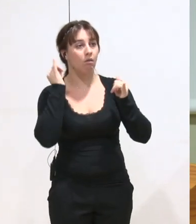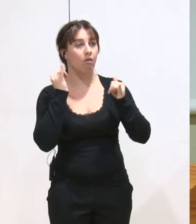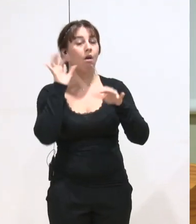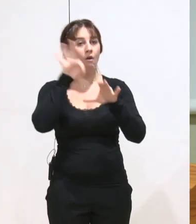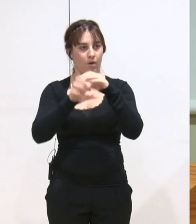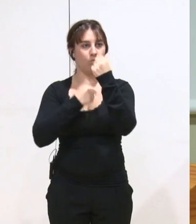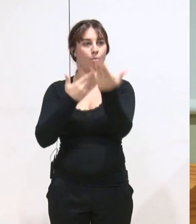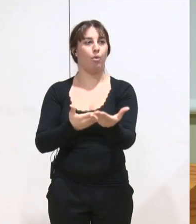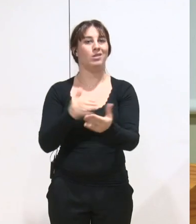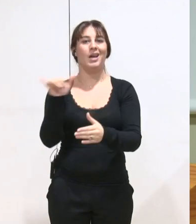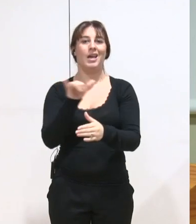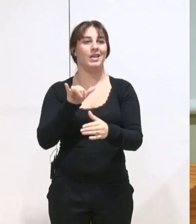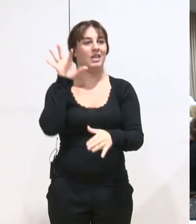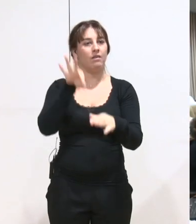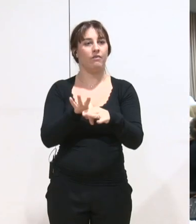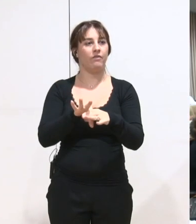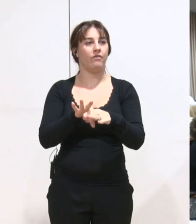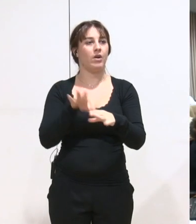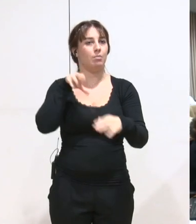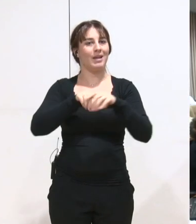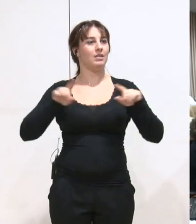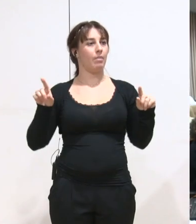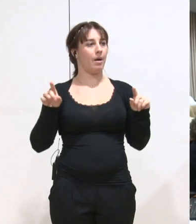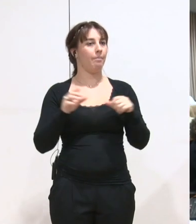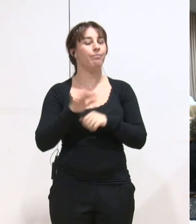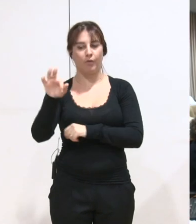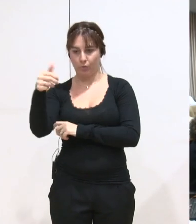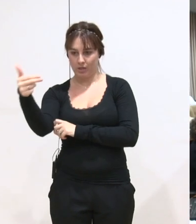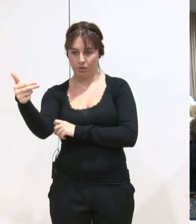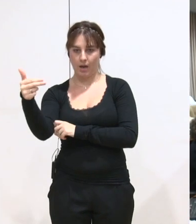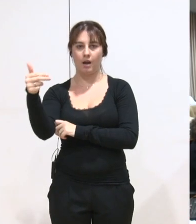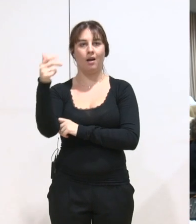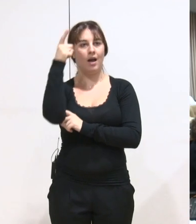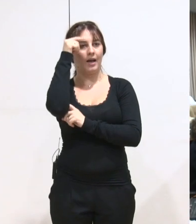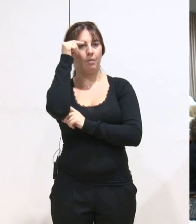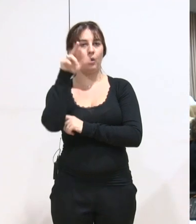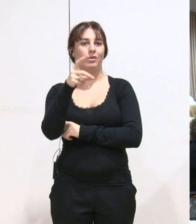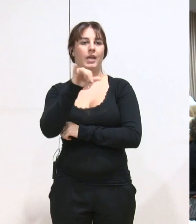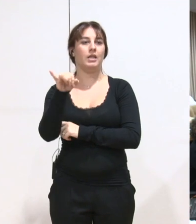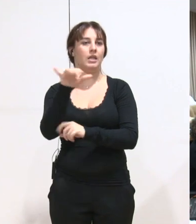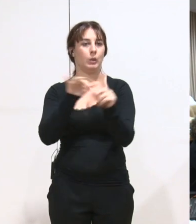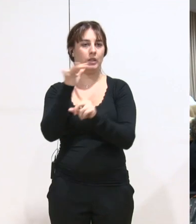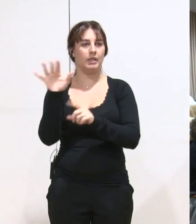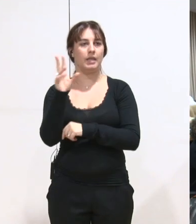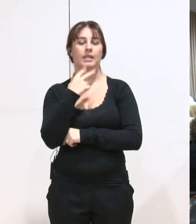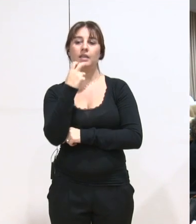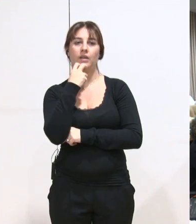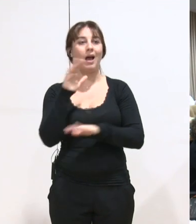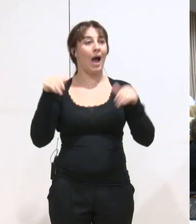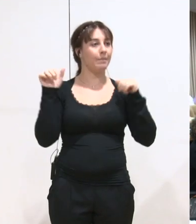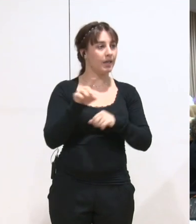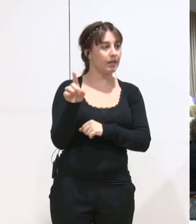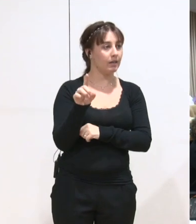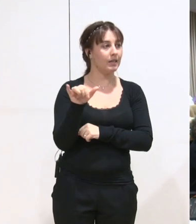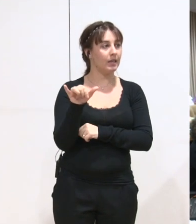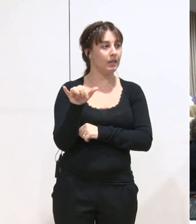voix. Qui ne prend pas part au vote? Le Front National, les Républicains, UDI, Société Civile. Qui s'abstient? Qui